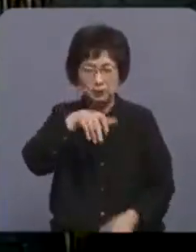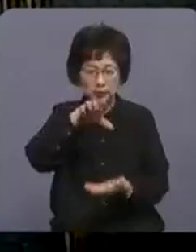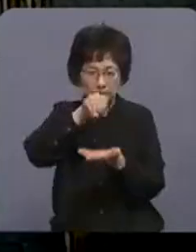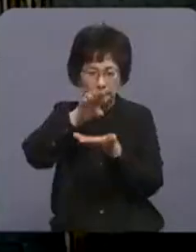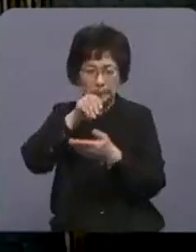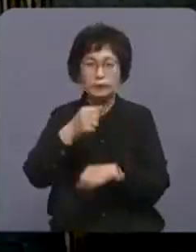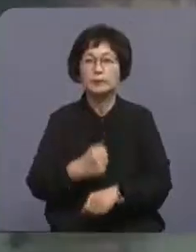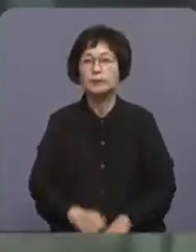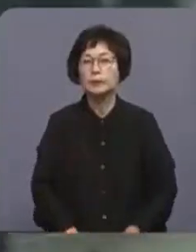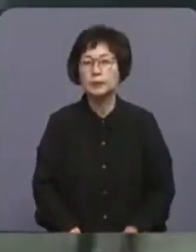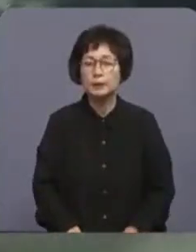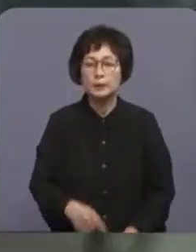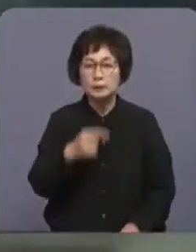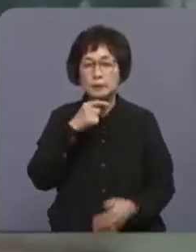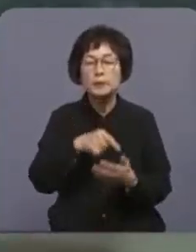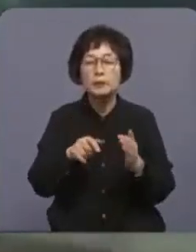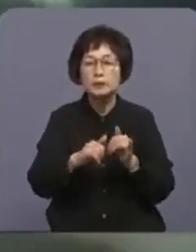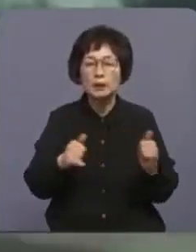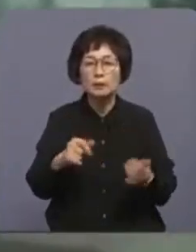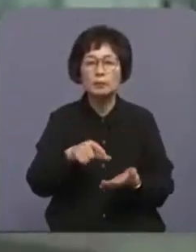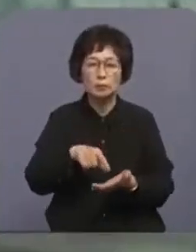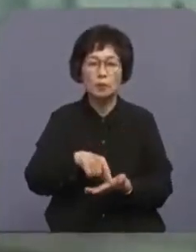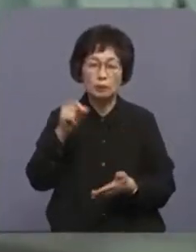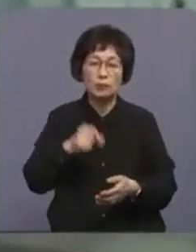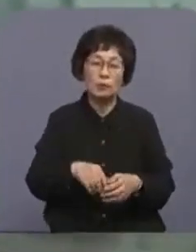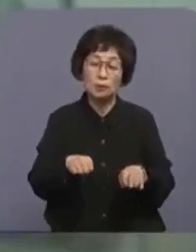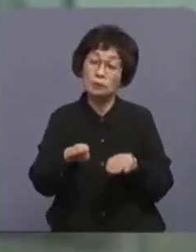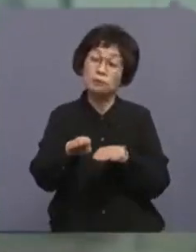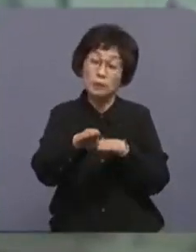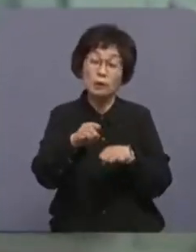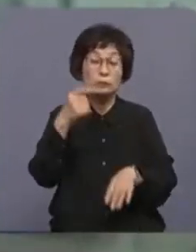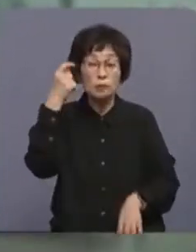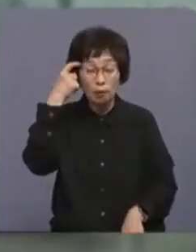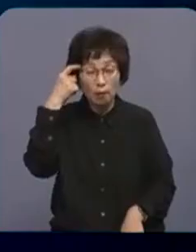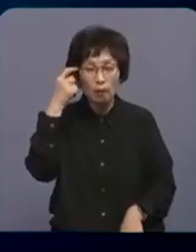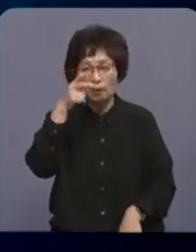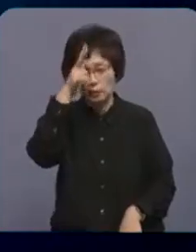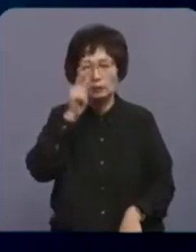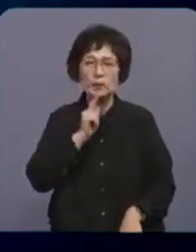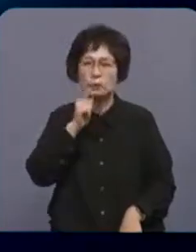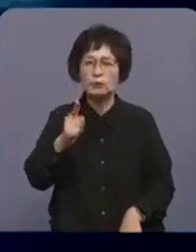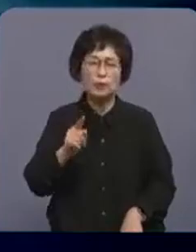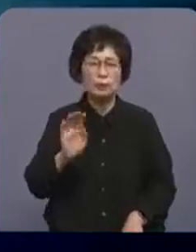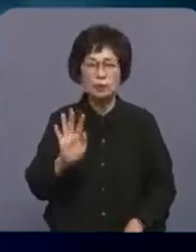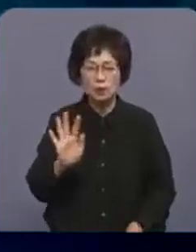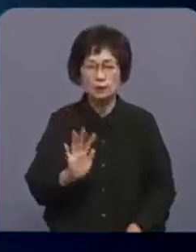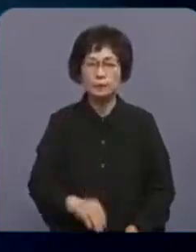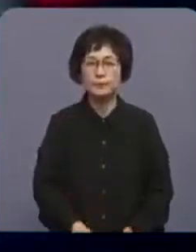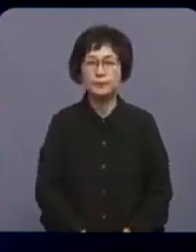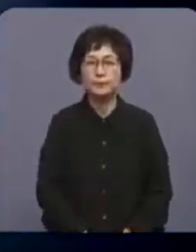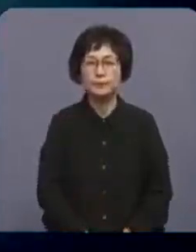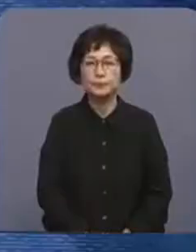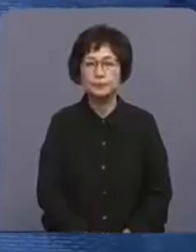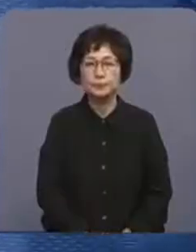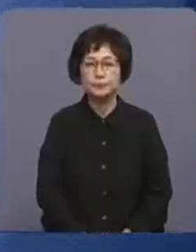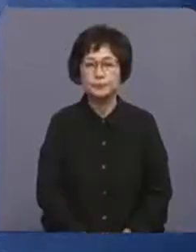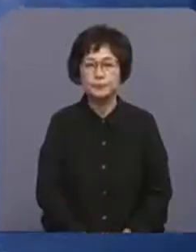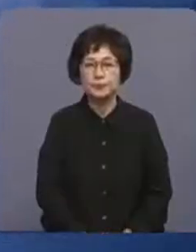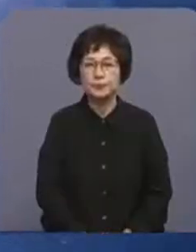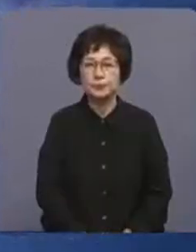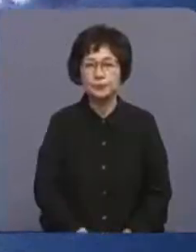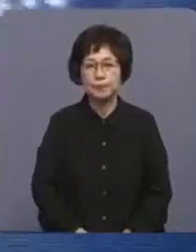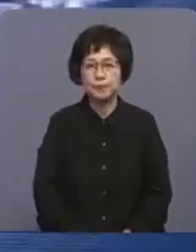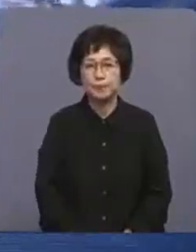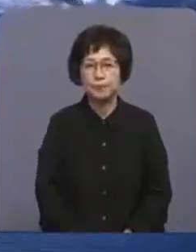했습니다. 피해자들은 단순 접촉사고라고 생각해 경찰에 신고할 생각조차 하지 못했습니다. 제가